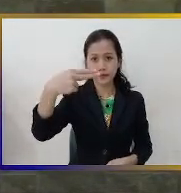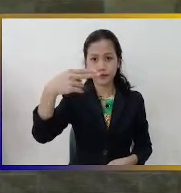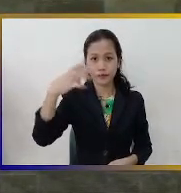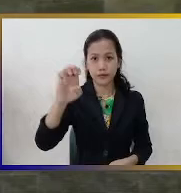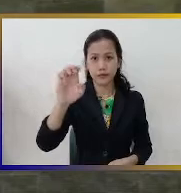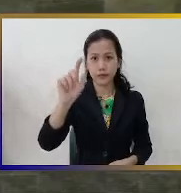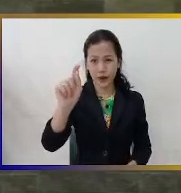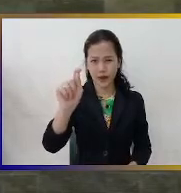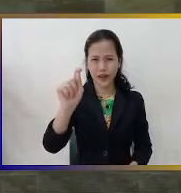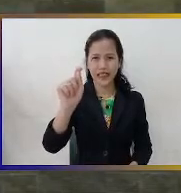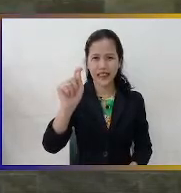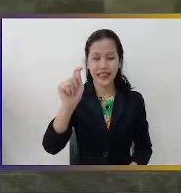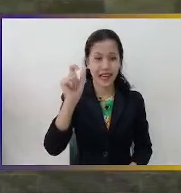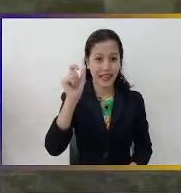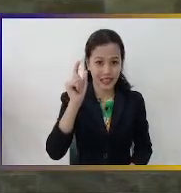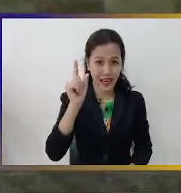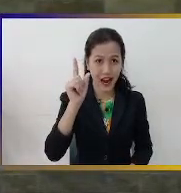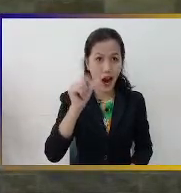from